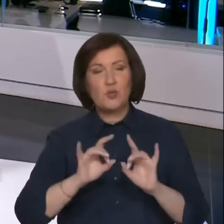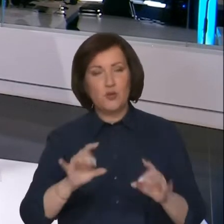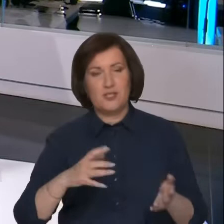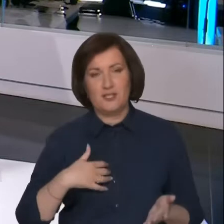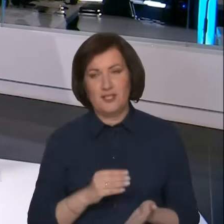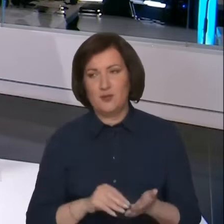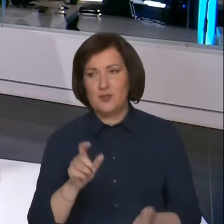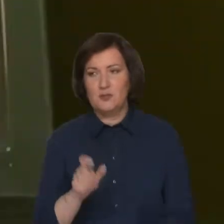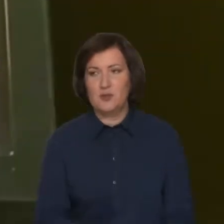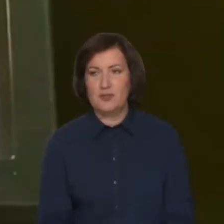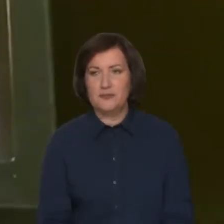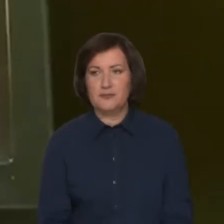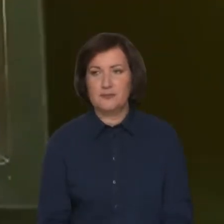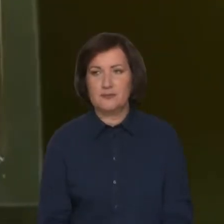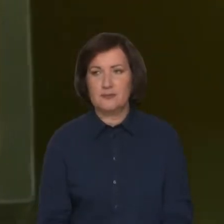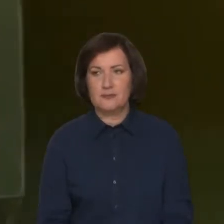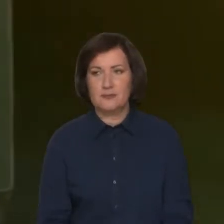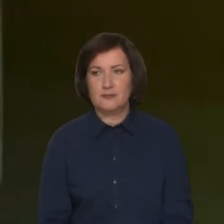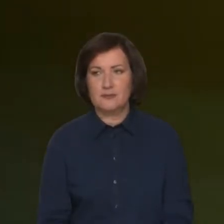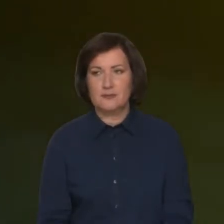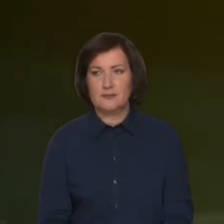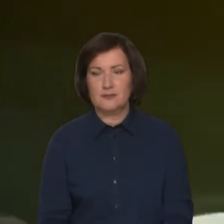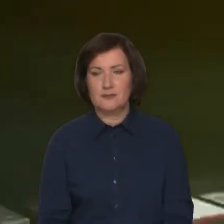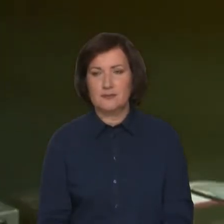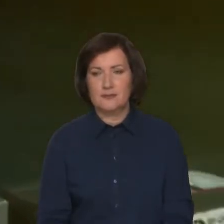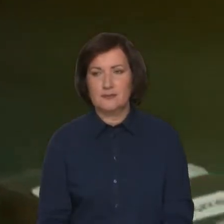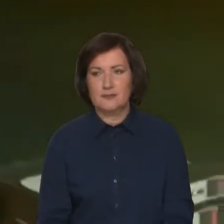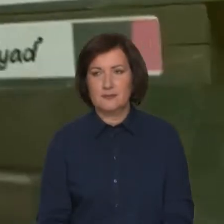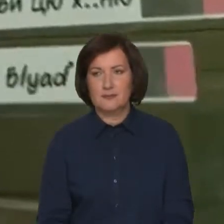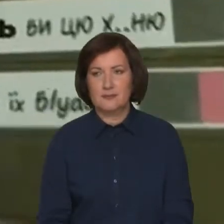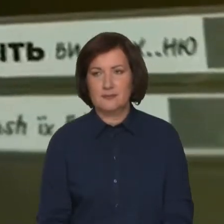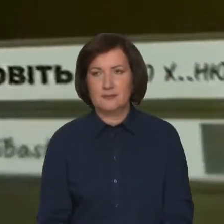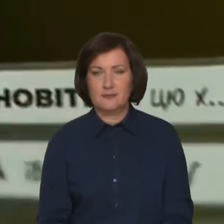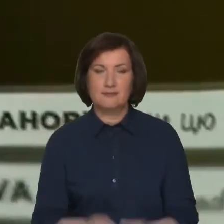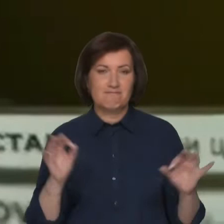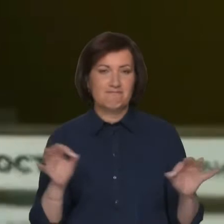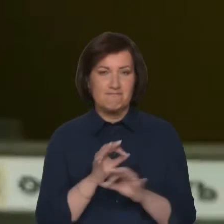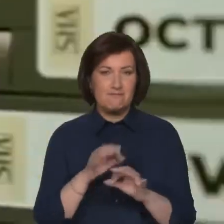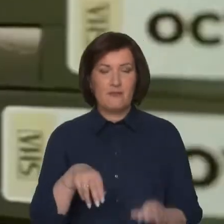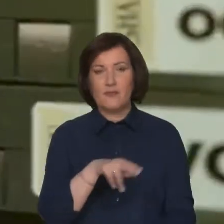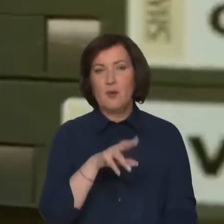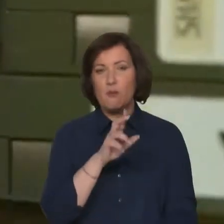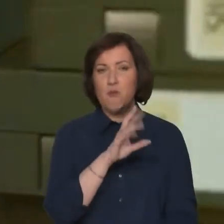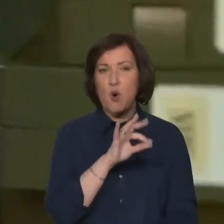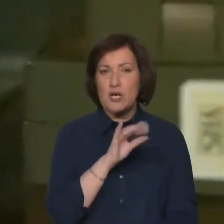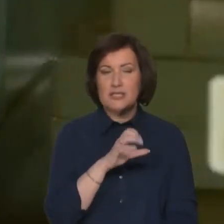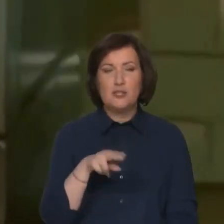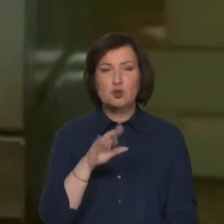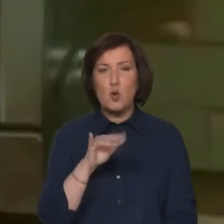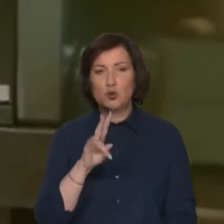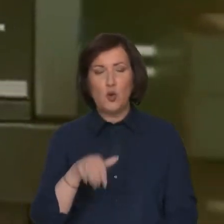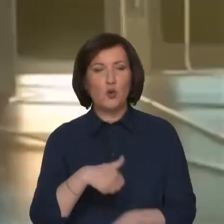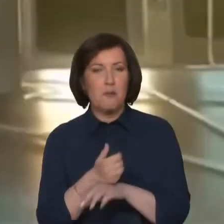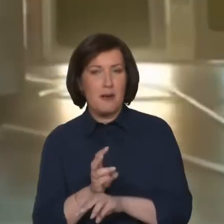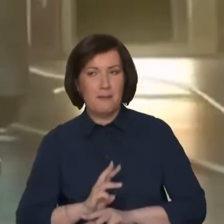Потапенко. Прем'єр Джонсонюк Борес, танки грязі Барбарес, танки грязі Барбарес, прем'єр Джонсонюк